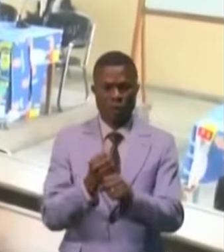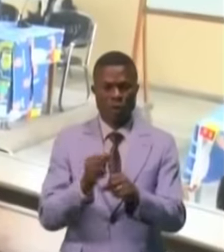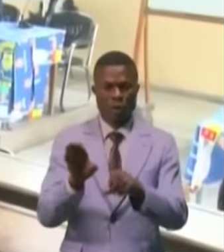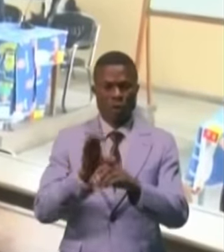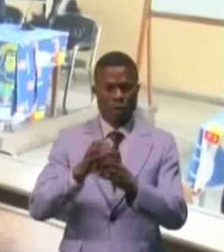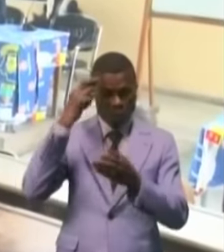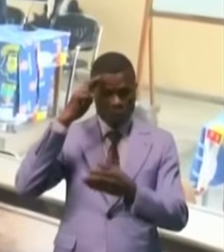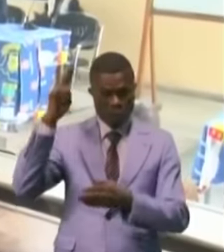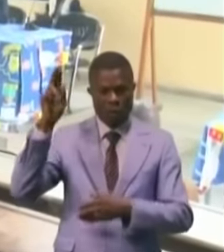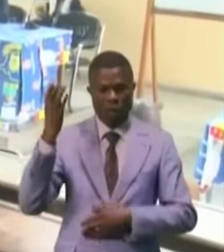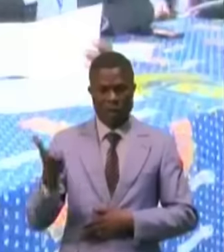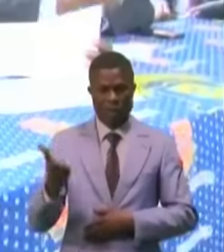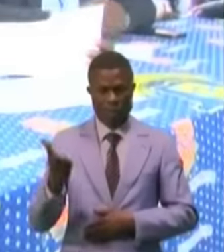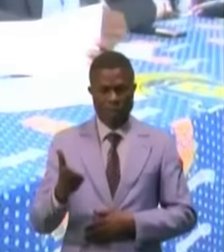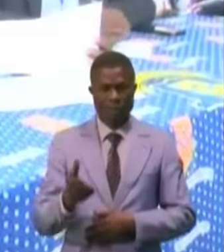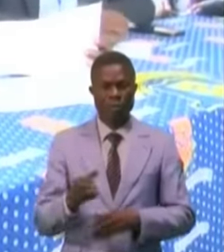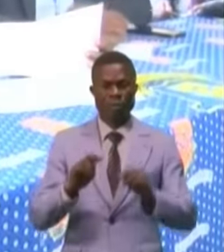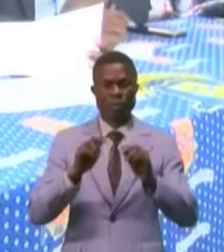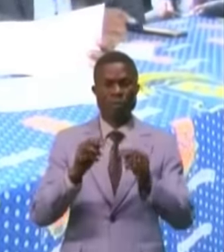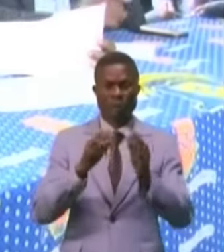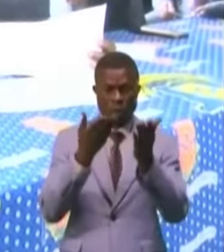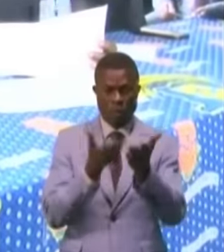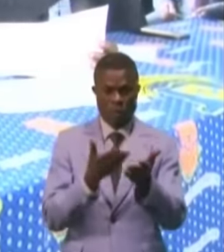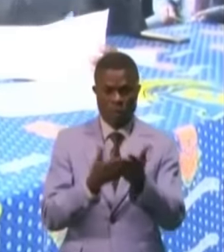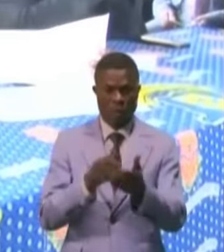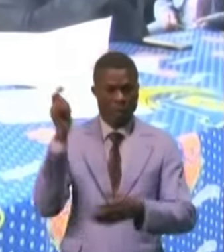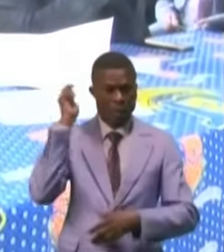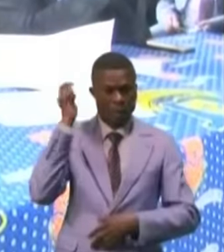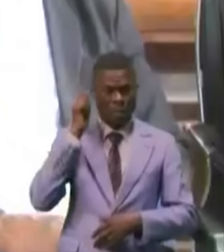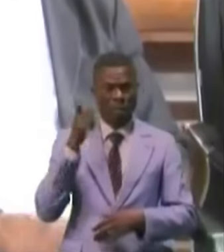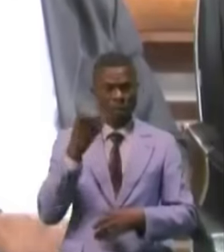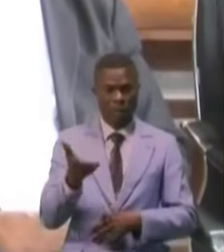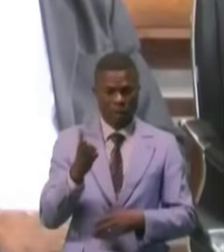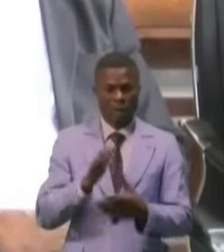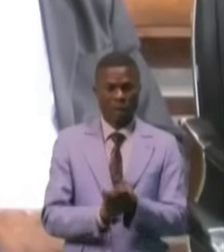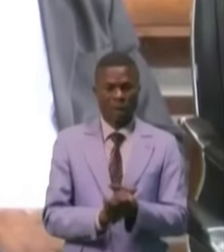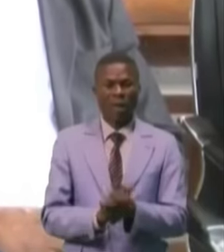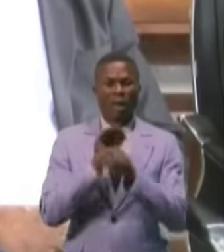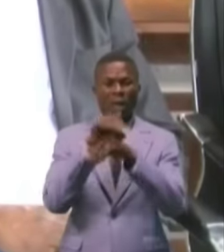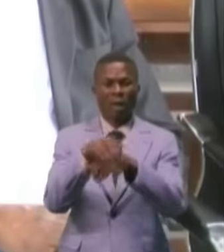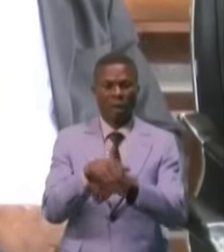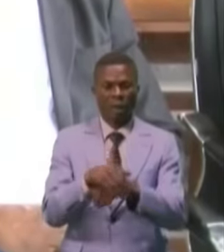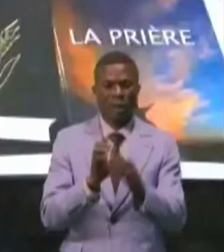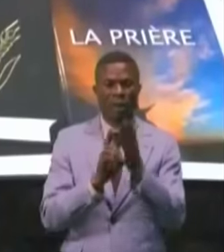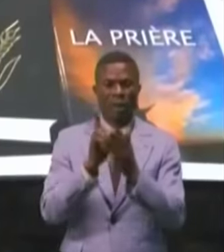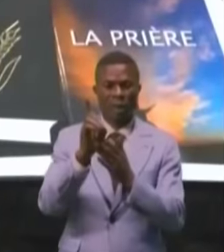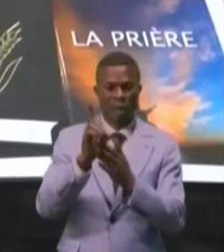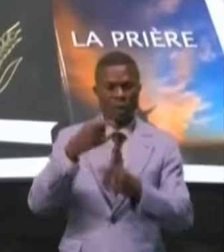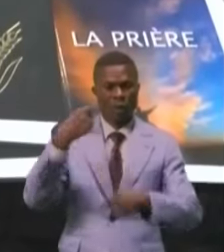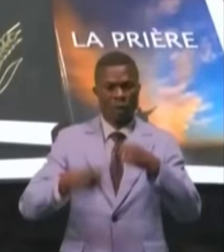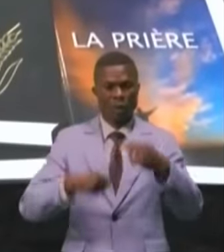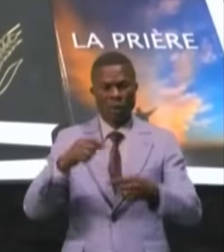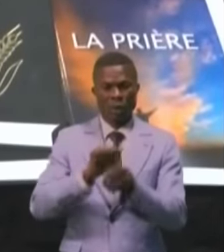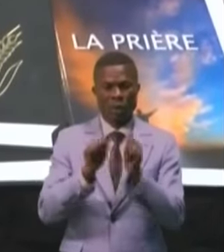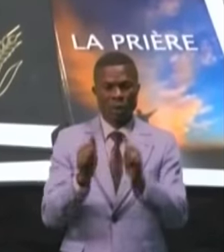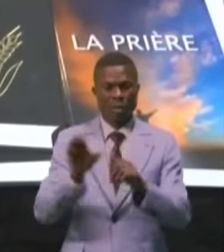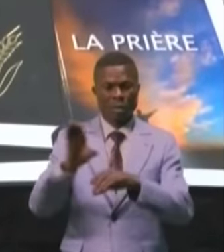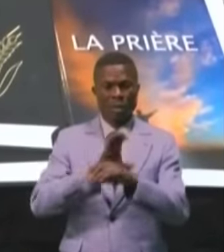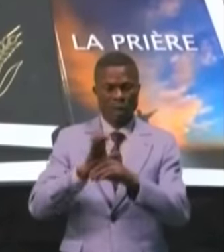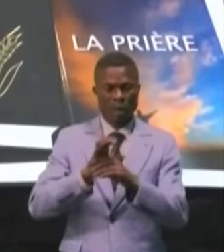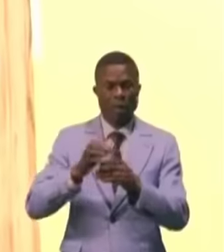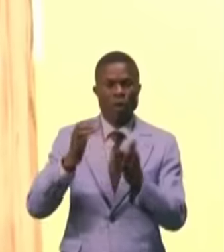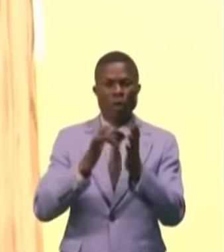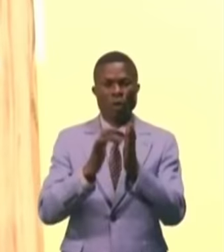des preuves. Parmi des maîtres dont les productions scientifiques ont contribué à l'émergence du débat sur la théologie africaine,